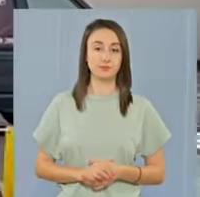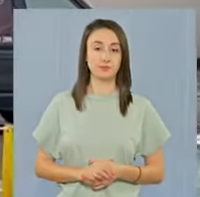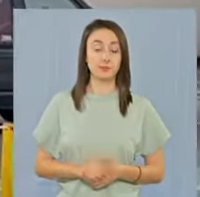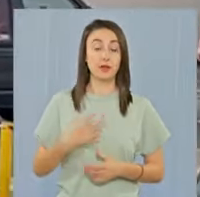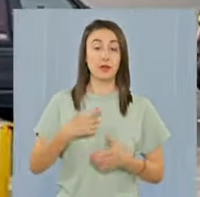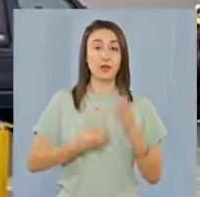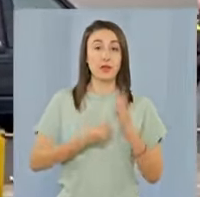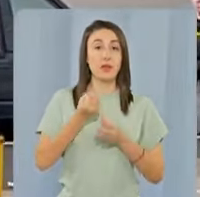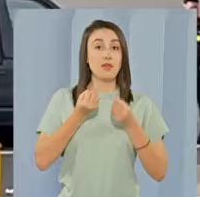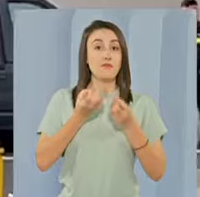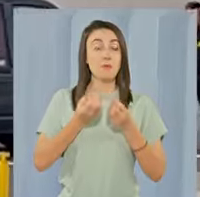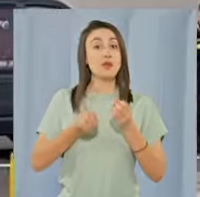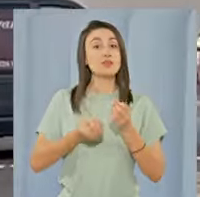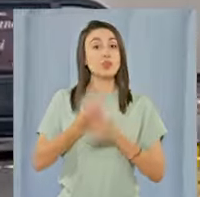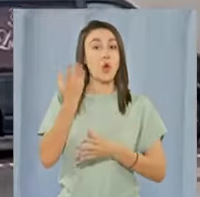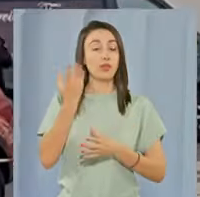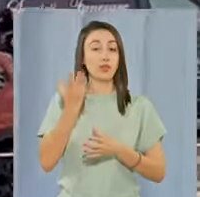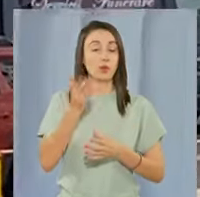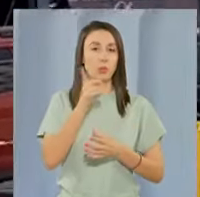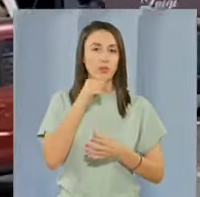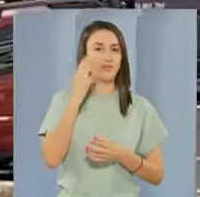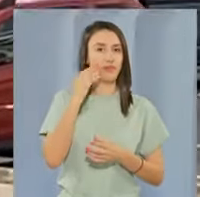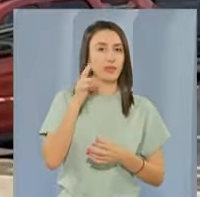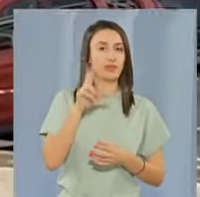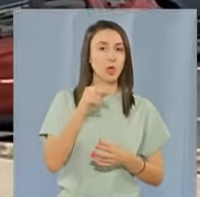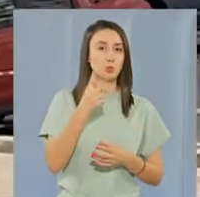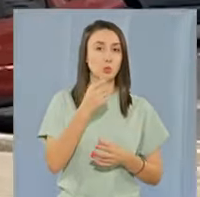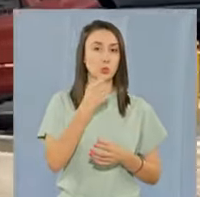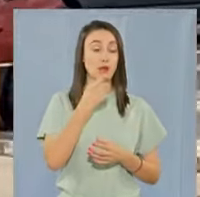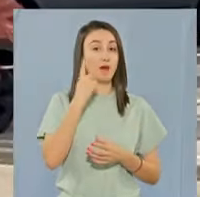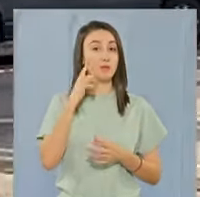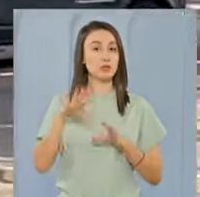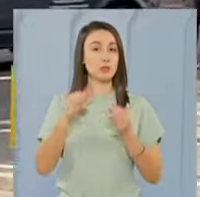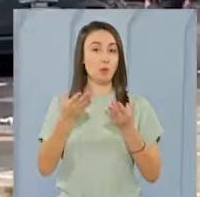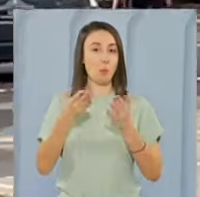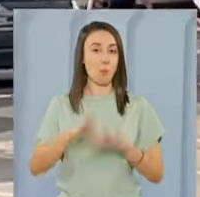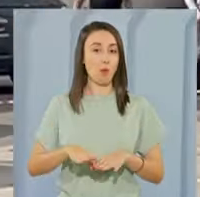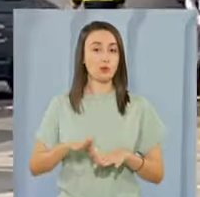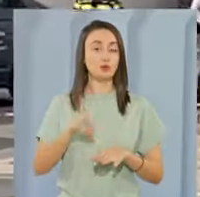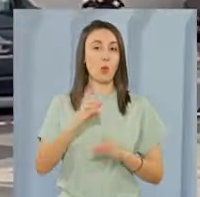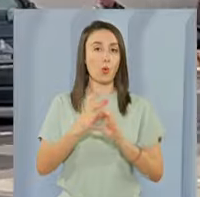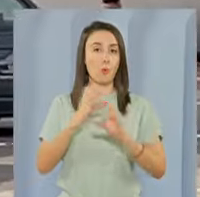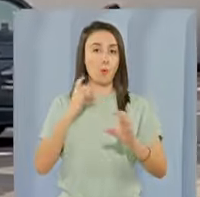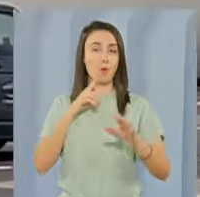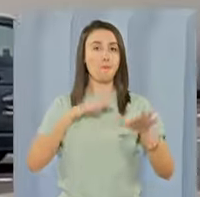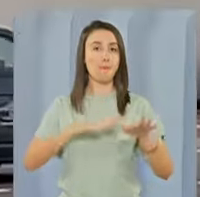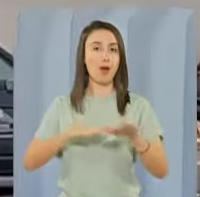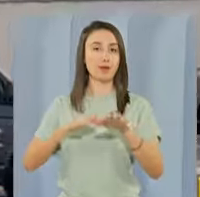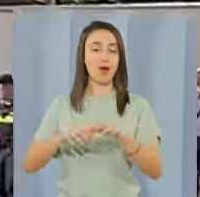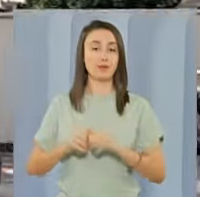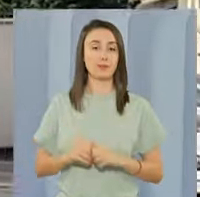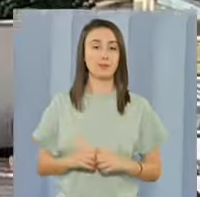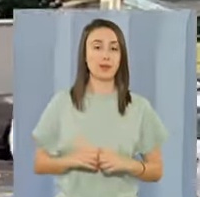Apar noi detalii în ancheta crimei din Oradea, unde o femeie de 31 de ani a fost găsită moartă într-o remorcă dintr-o parcare de